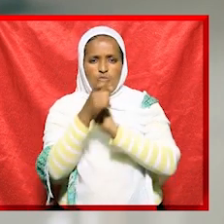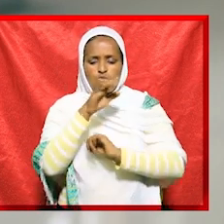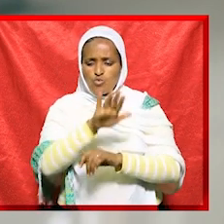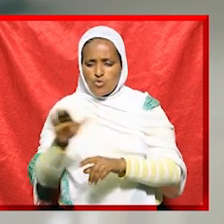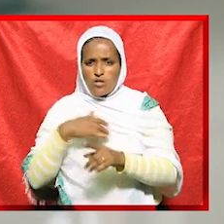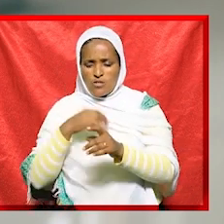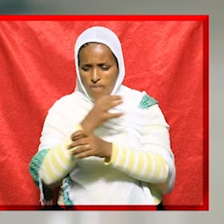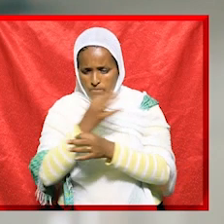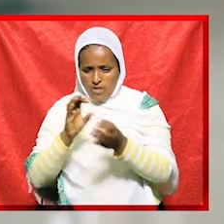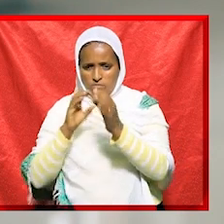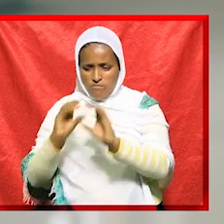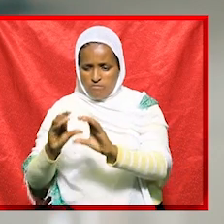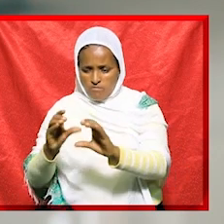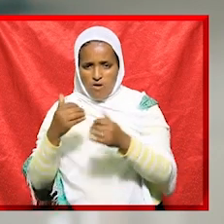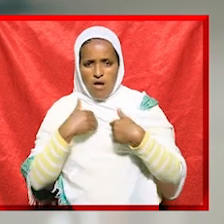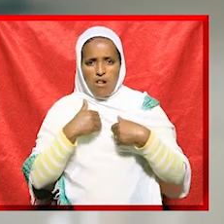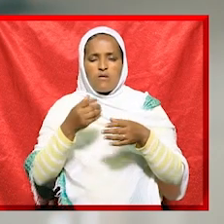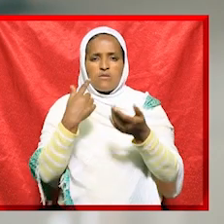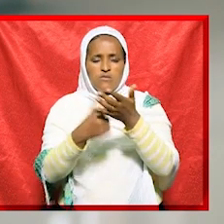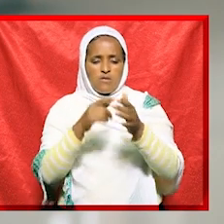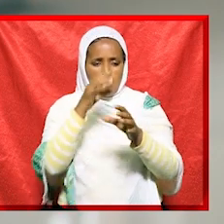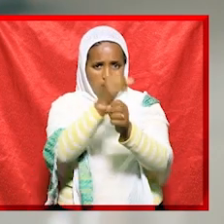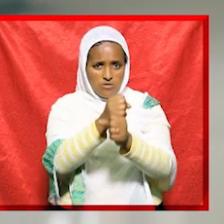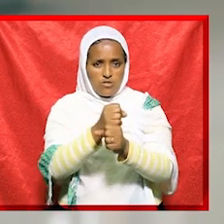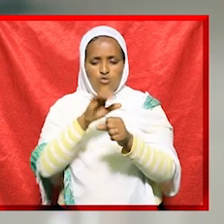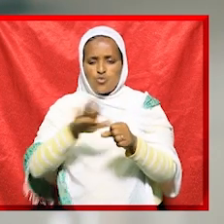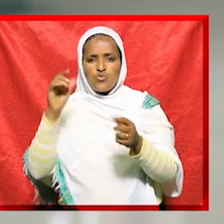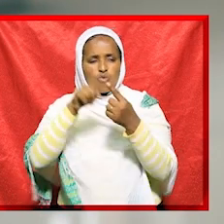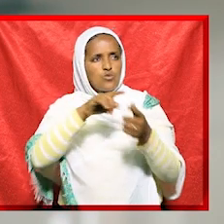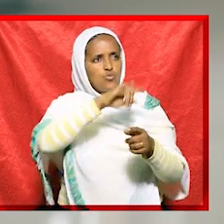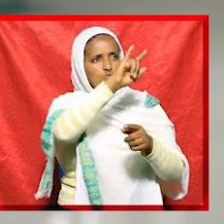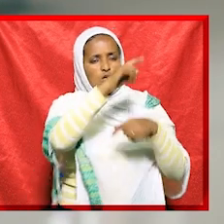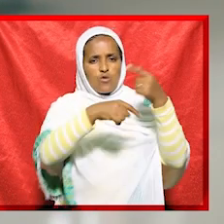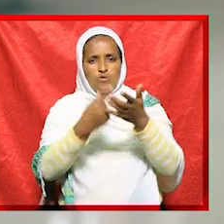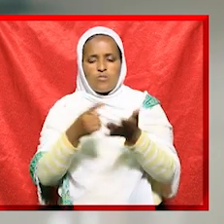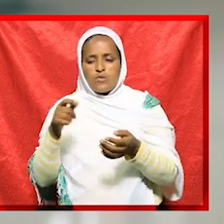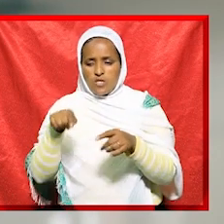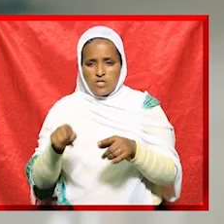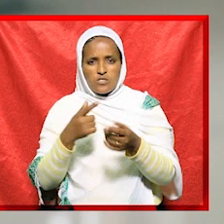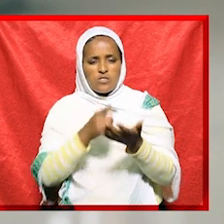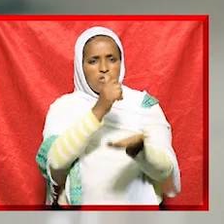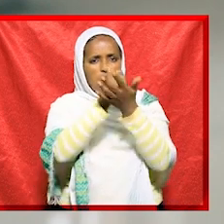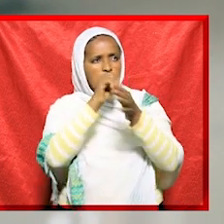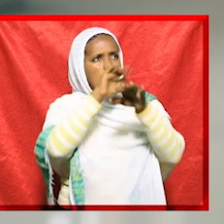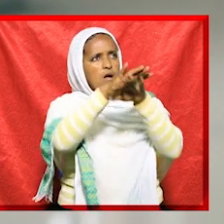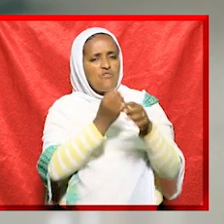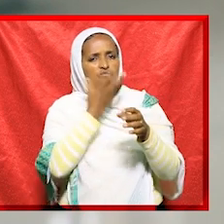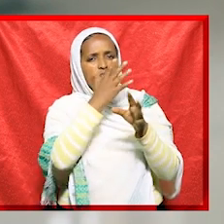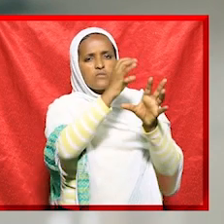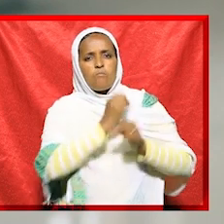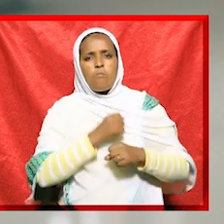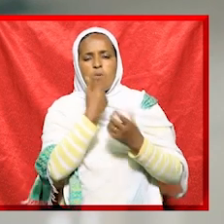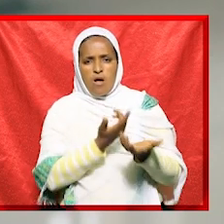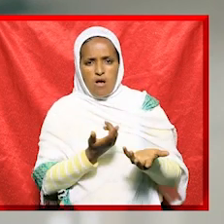እንዳልሆነ ልጆቻችንን ኮትኩተን ካሳደግን በችግኝን ሰዓት ከያዝን ልጆቻችን ወደ ውጭ አይሄዱም። ጉዲፈቻ ተብለው የሚሄዱት ልጆች ማንም